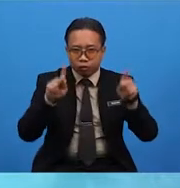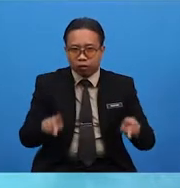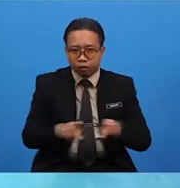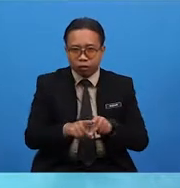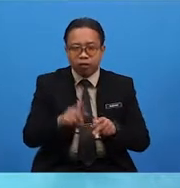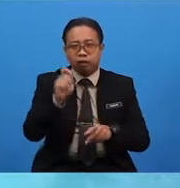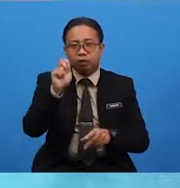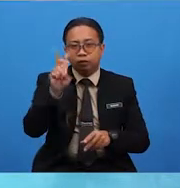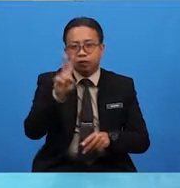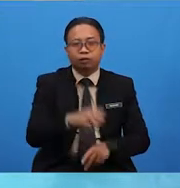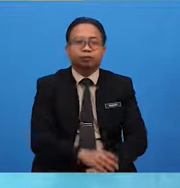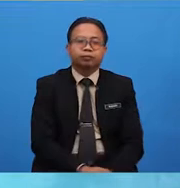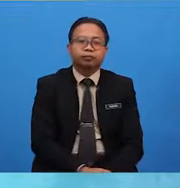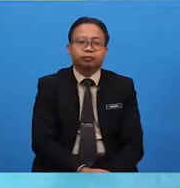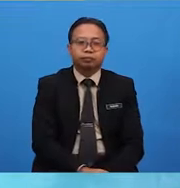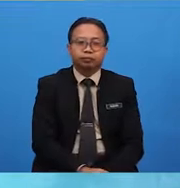television